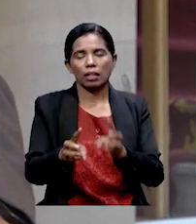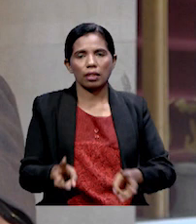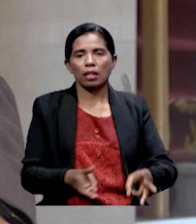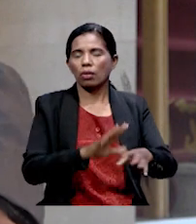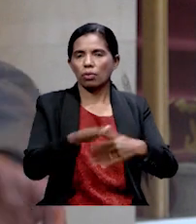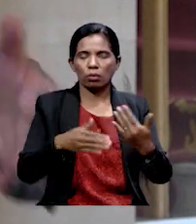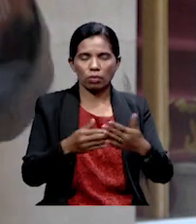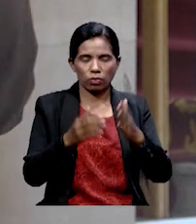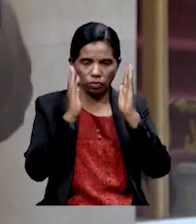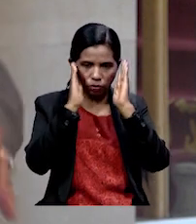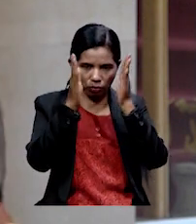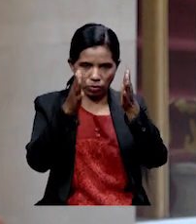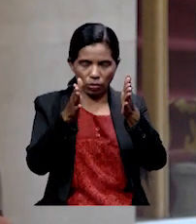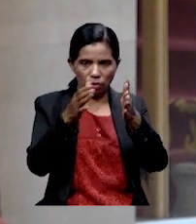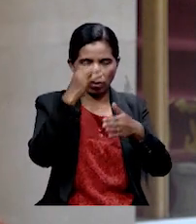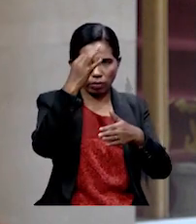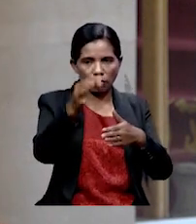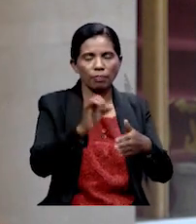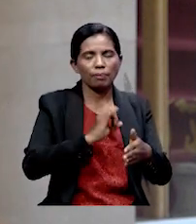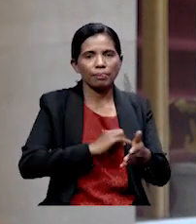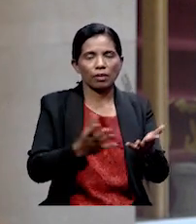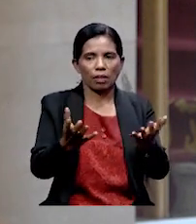tak ke bawah. Aku fut inisiatif ana.